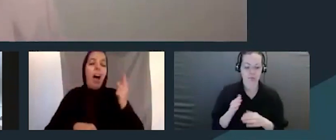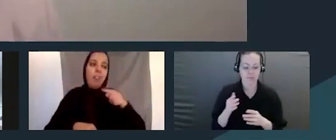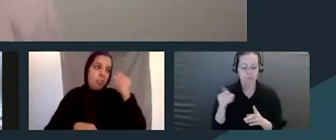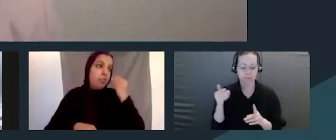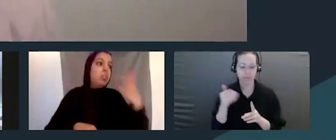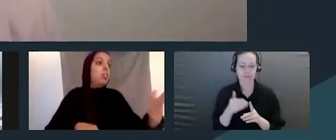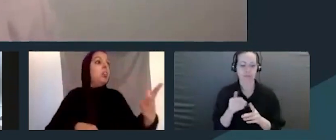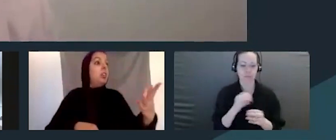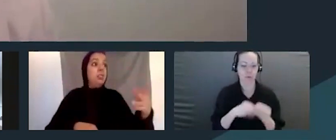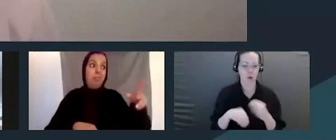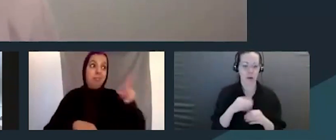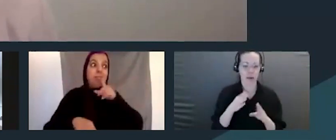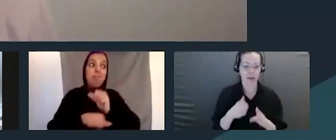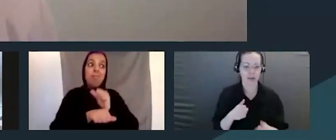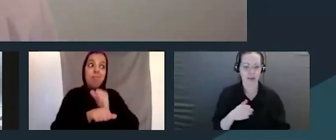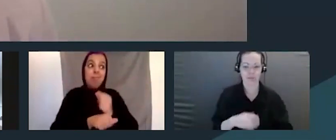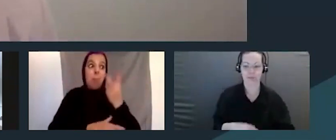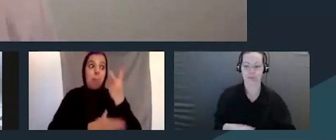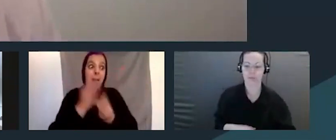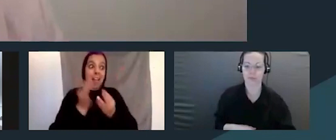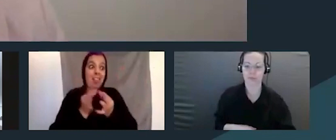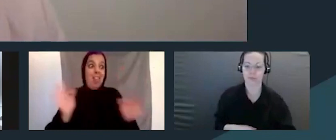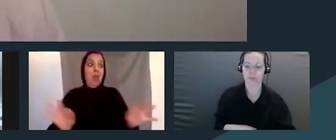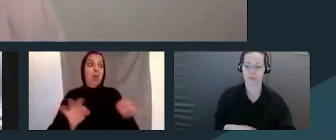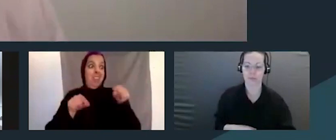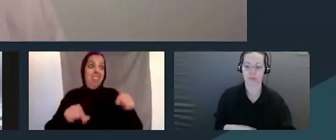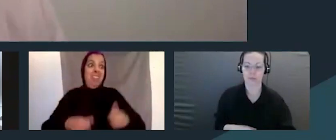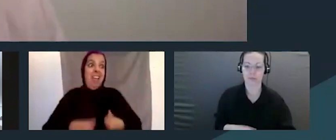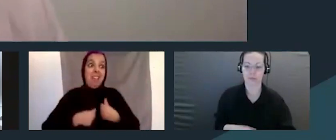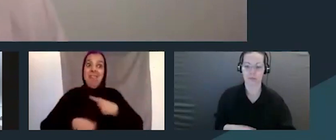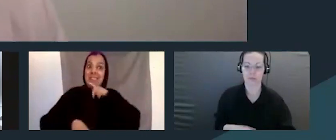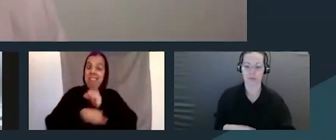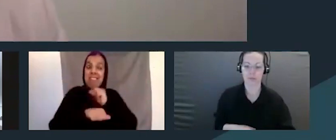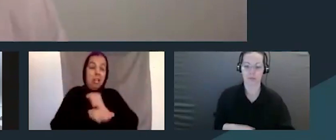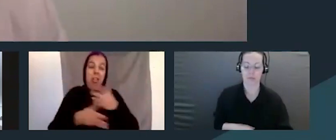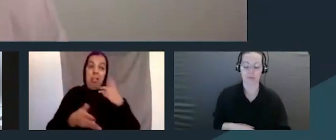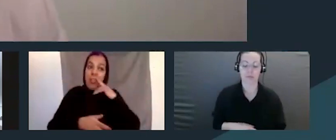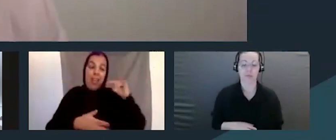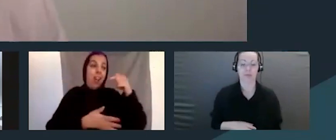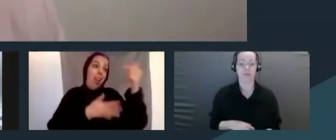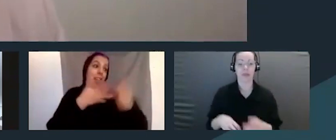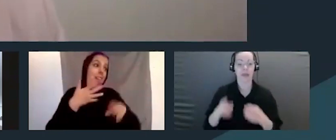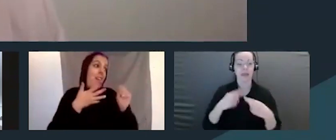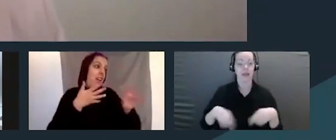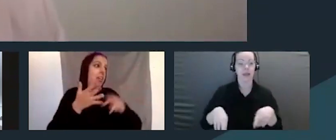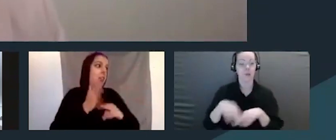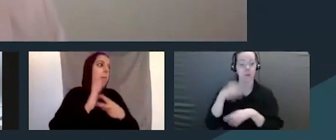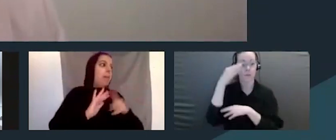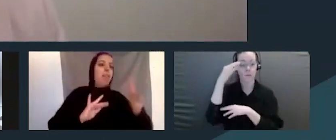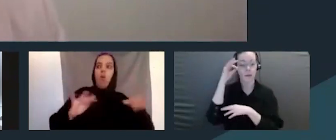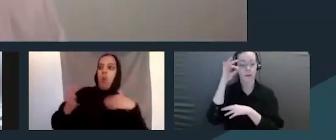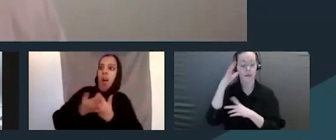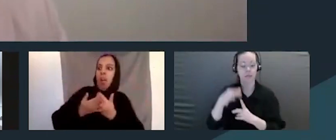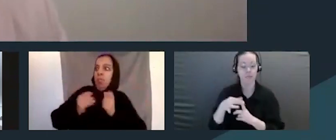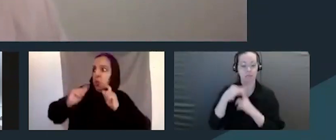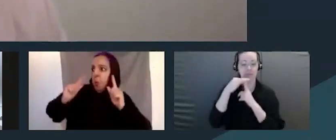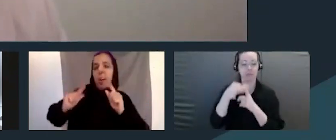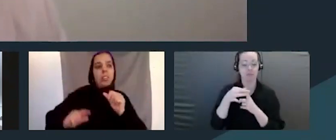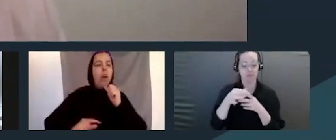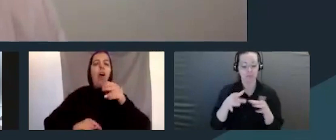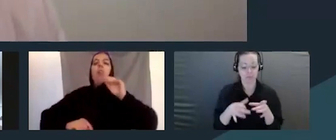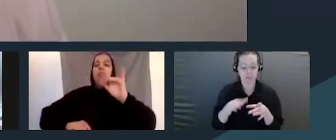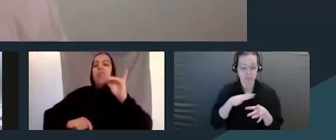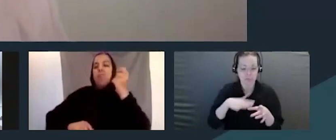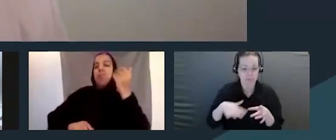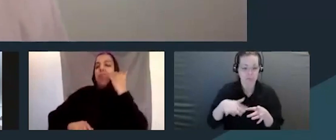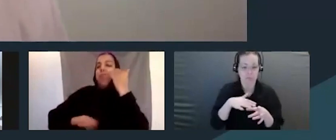qui se sont ou qui cherchent à relocaliser ou à déménager pour venir s'installer, autant